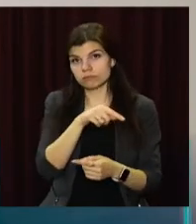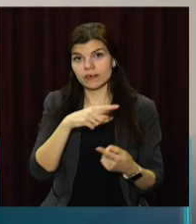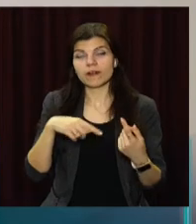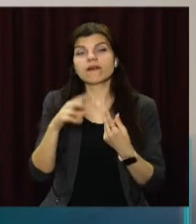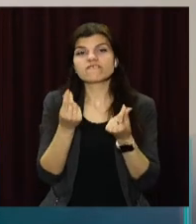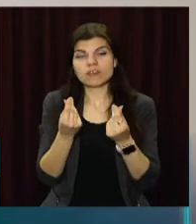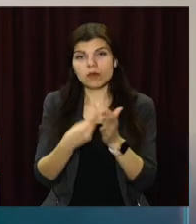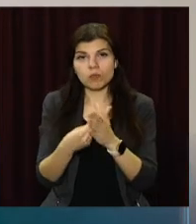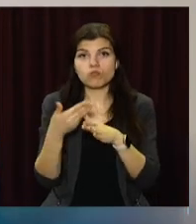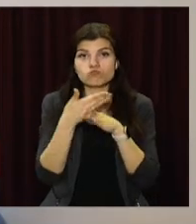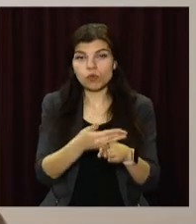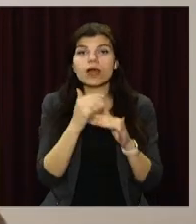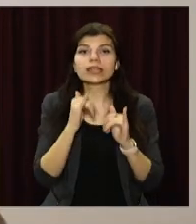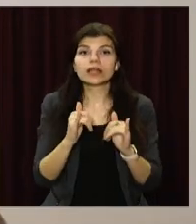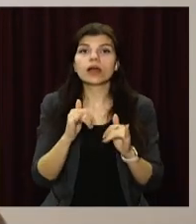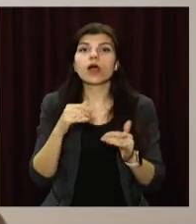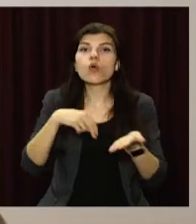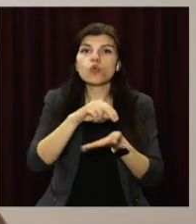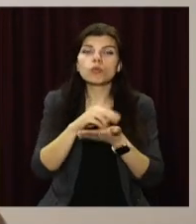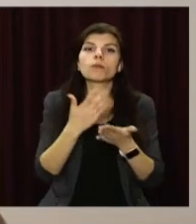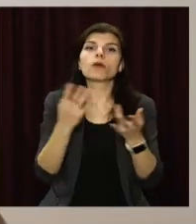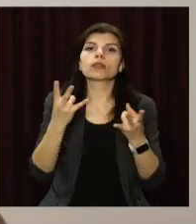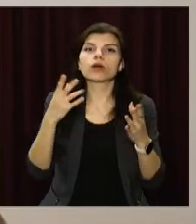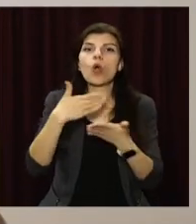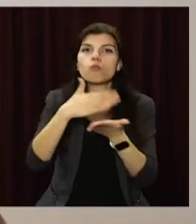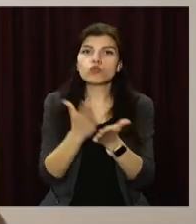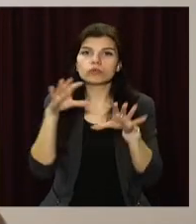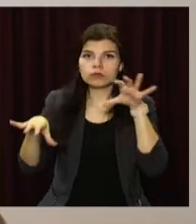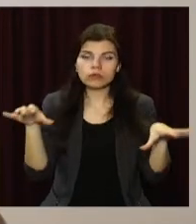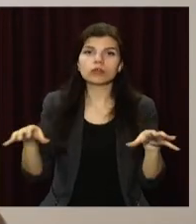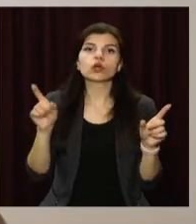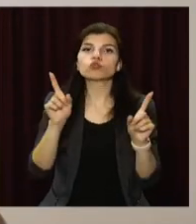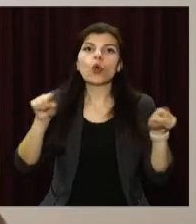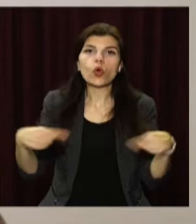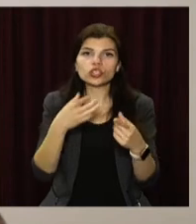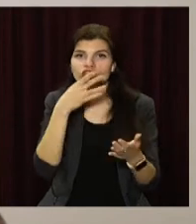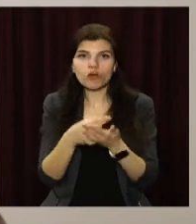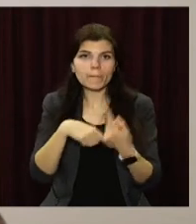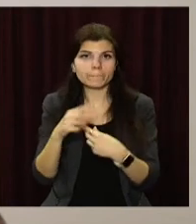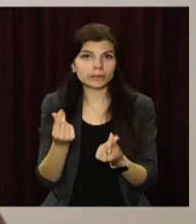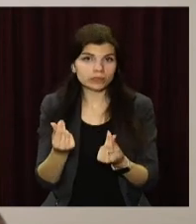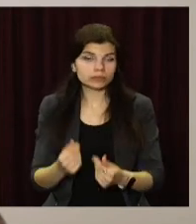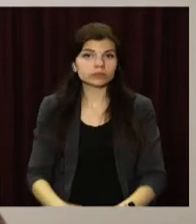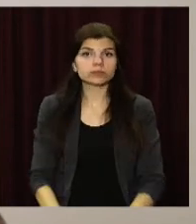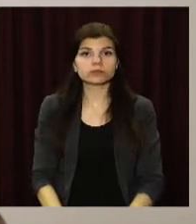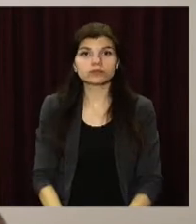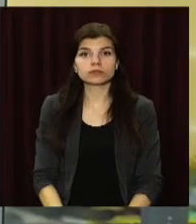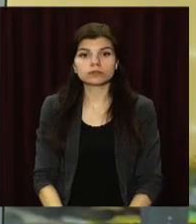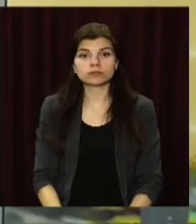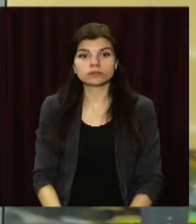Фінансова допомога надаватиметься для закупівлі обладнання та матеріалів для організації власного бізнесу.